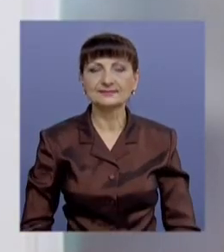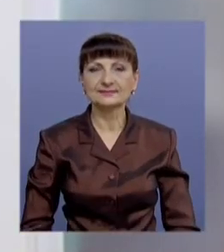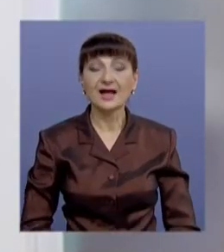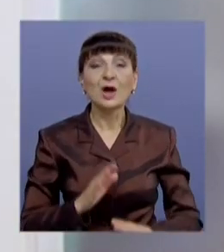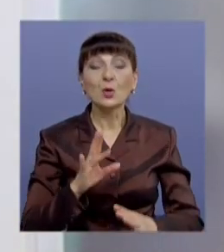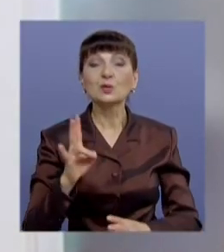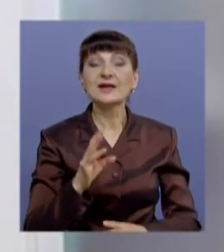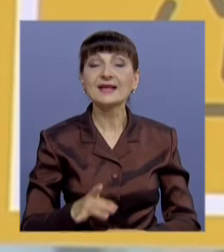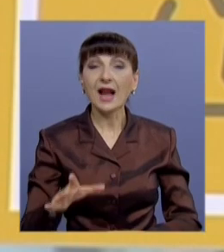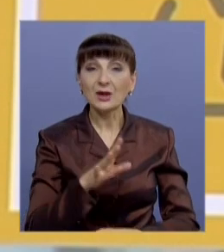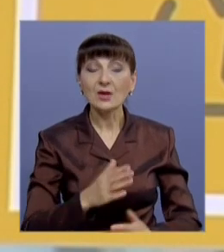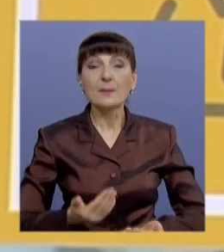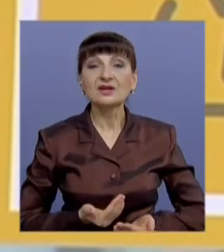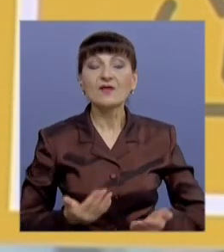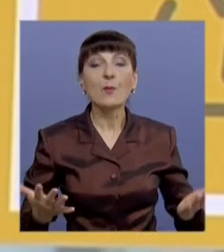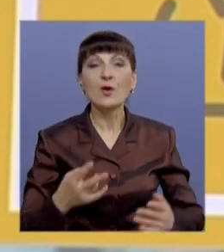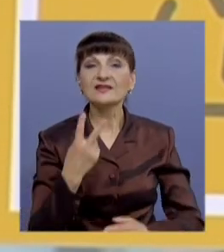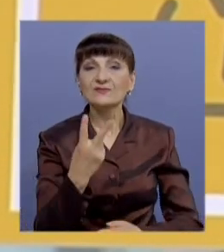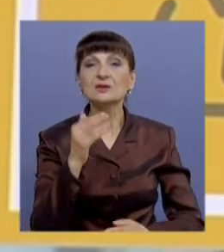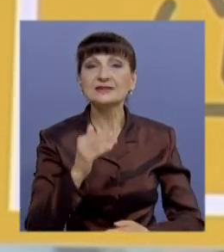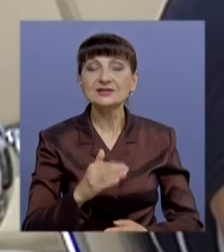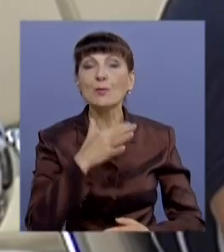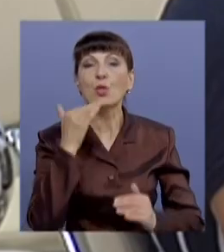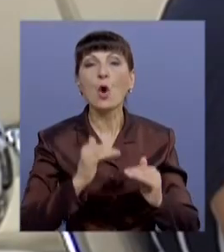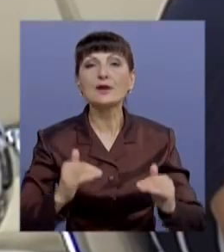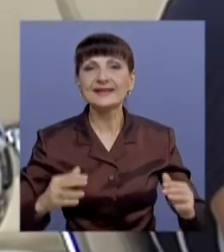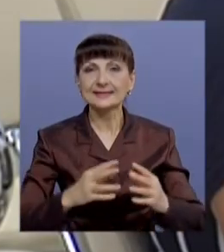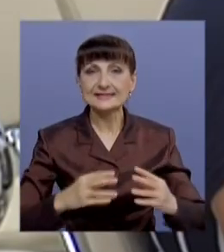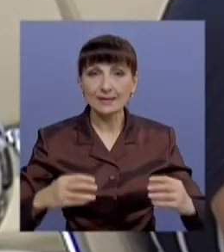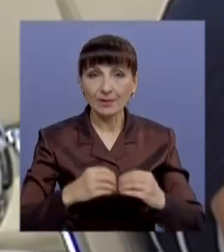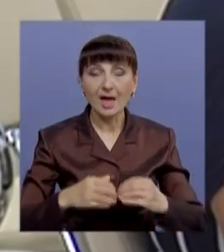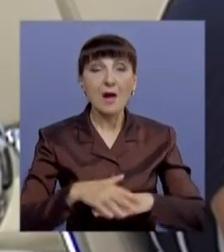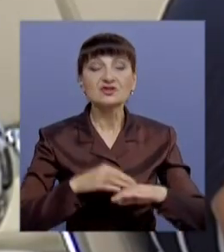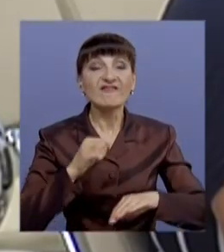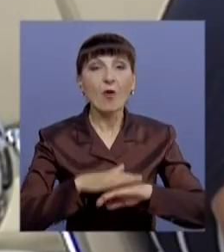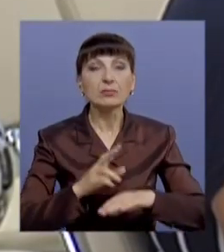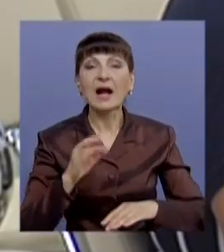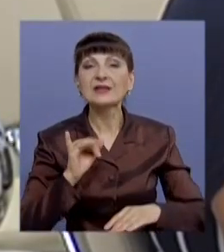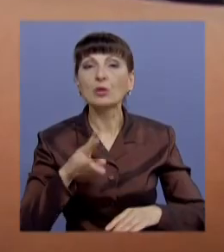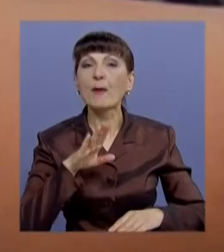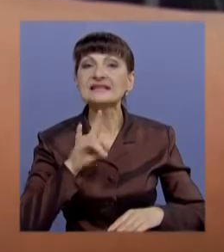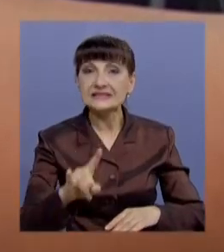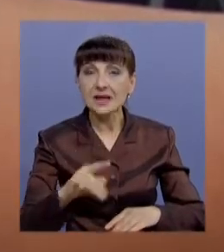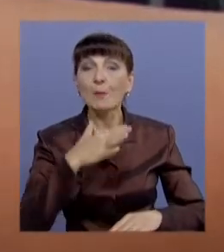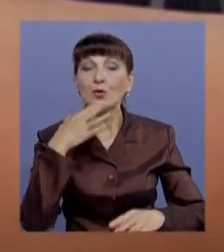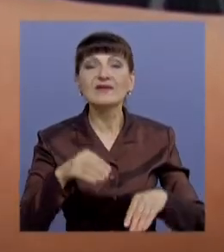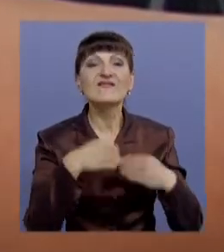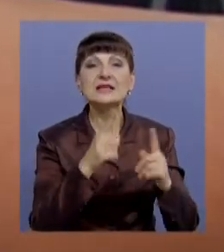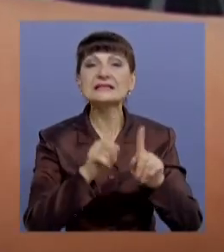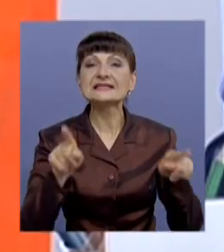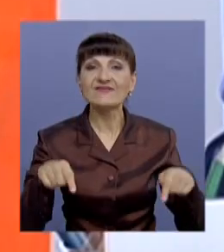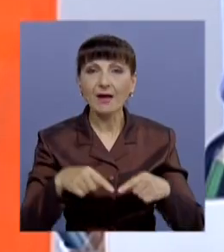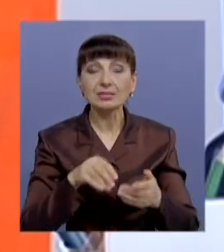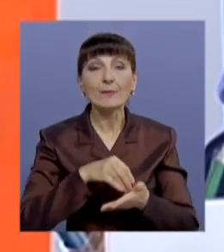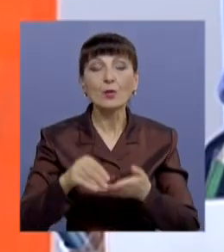Только в Наурызбайском районе проживают более 2000 многодетных семей. Из общественного фонда «Бакыты отбасы» многим выдали сертификаты на